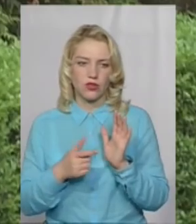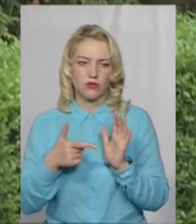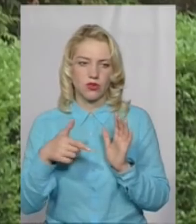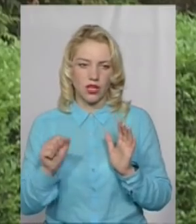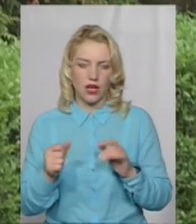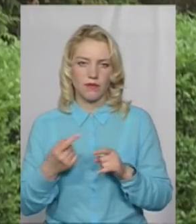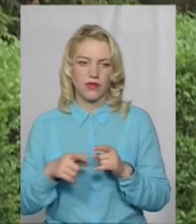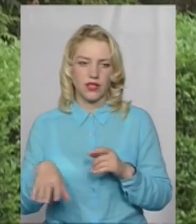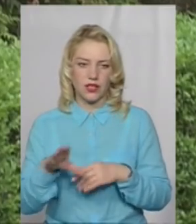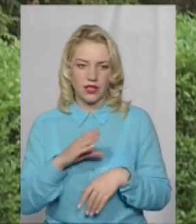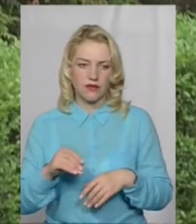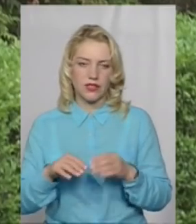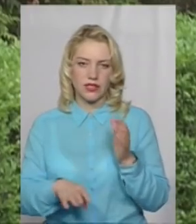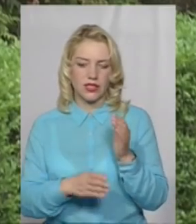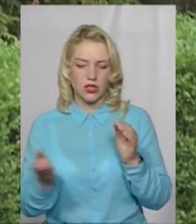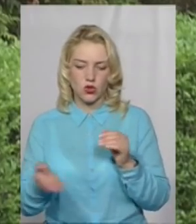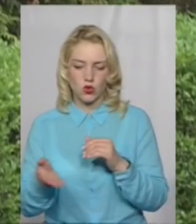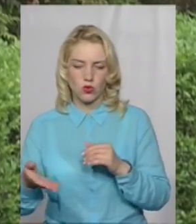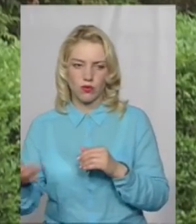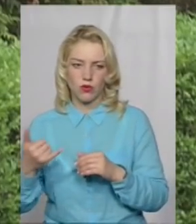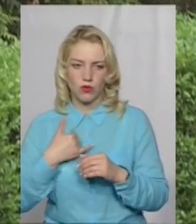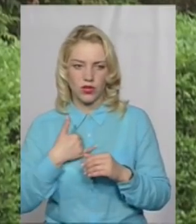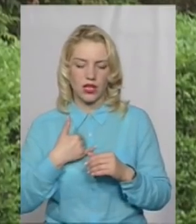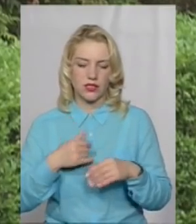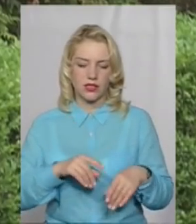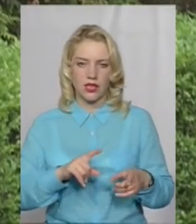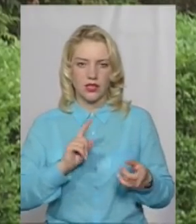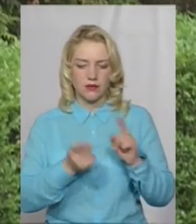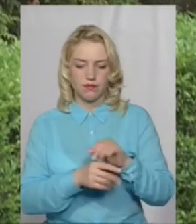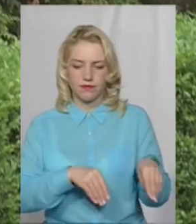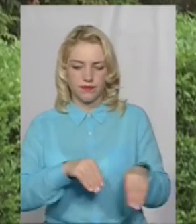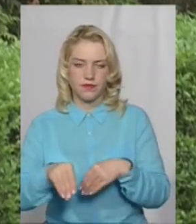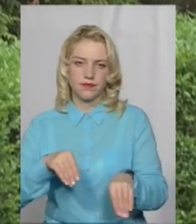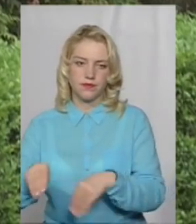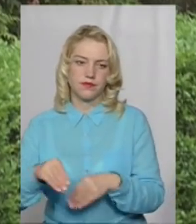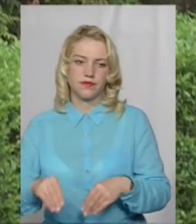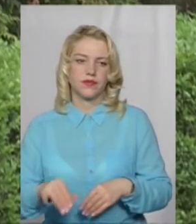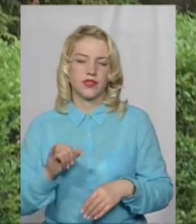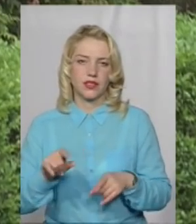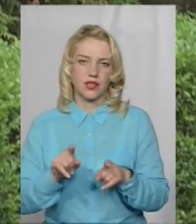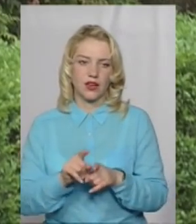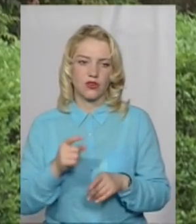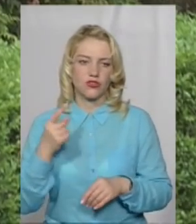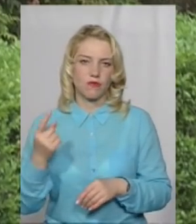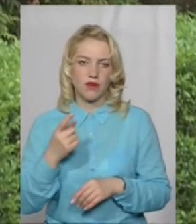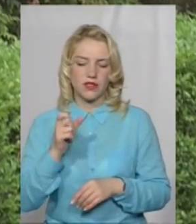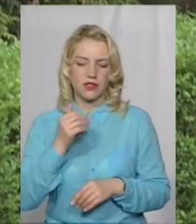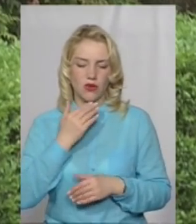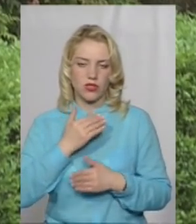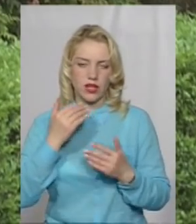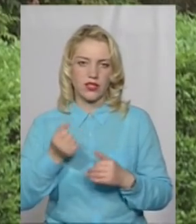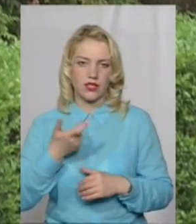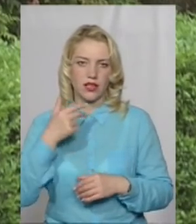І всі зруби нас завжди заліснюються в повній мірі і навіть більше. Також вперше за останні кілька